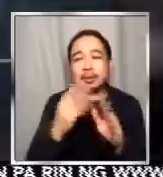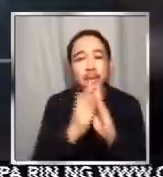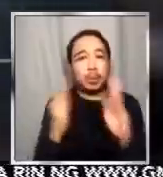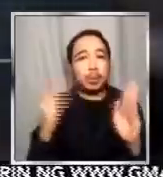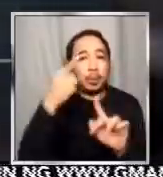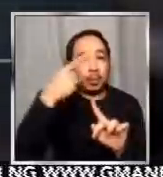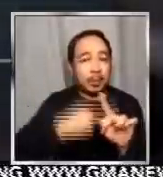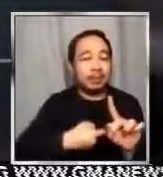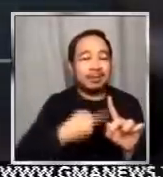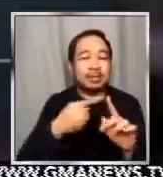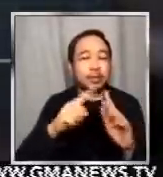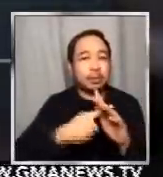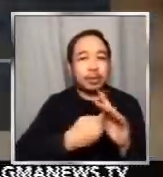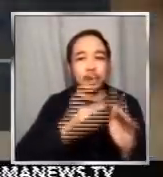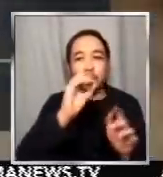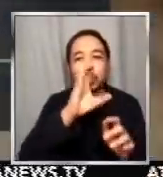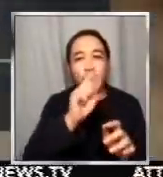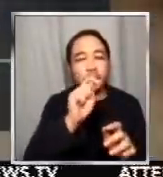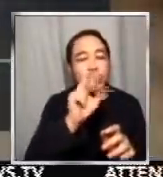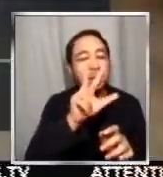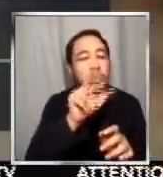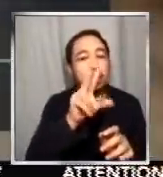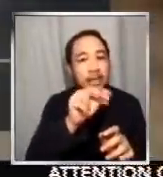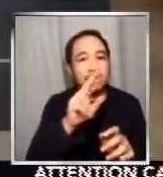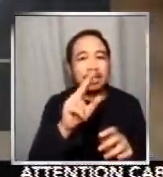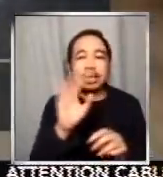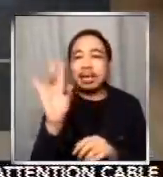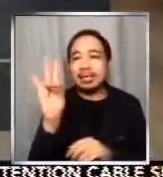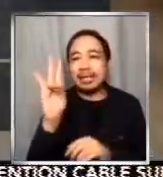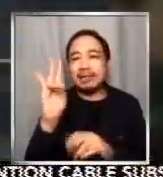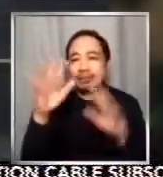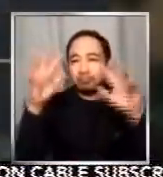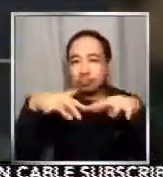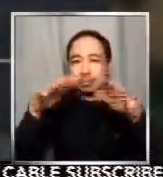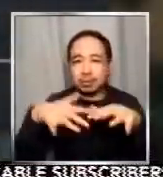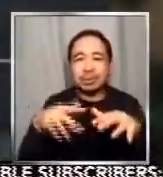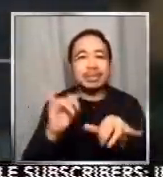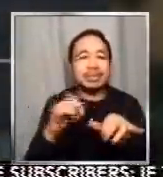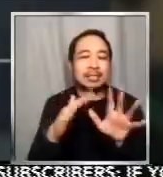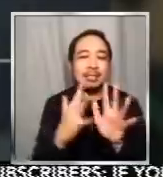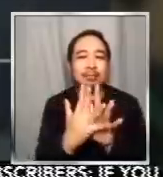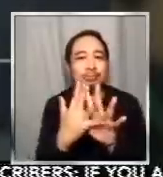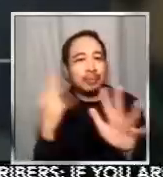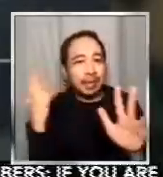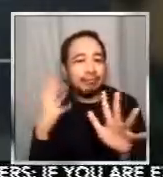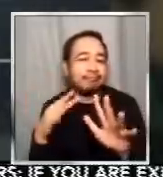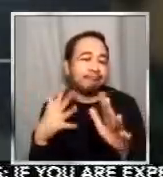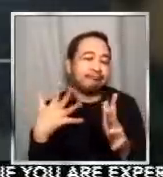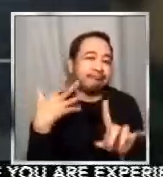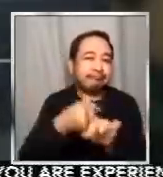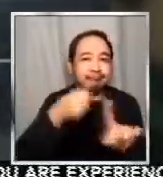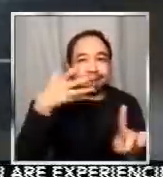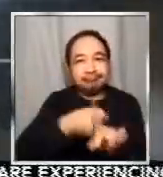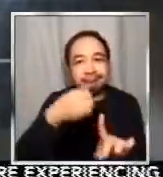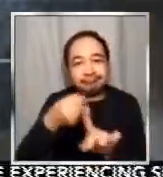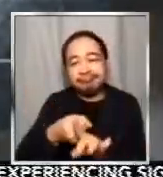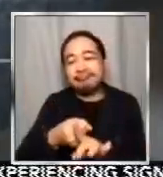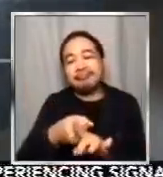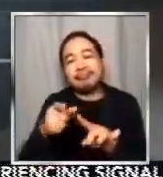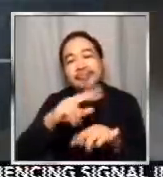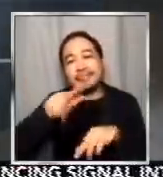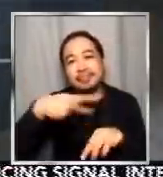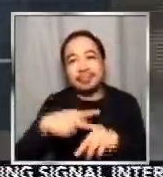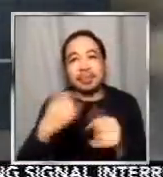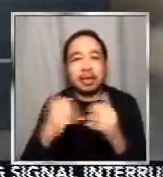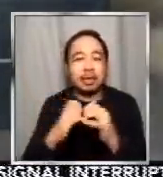13, pitong bagyo ang tila nagparada sa pagtama sa Pilipinas. Sa dami ng kailangang gawing rehabilitasyon, isang task force ang